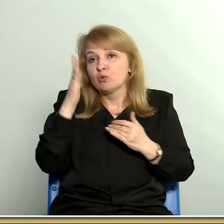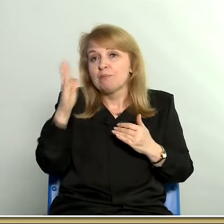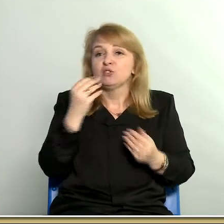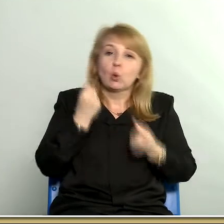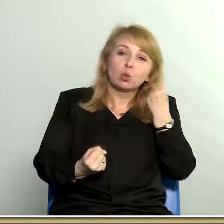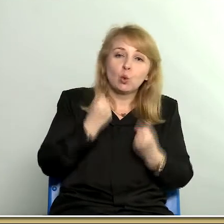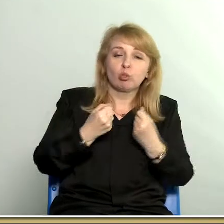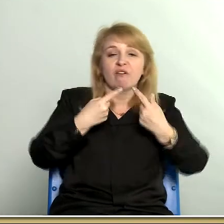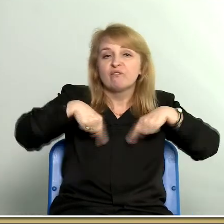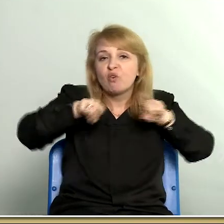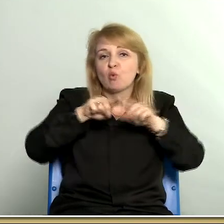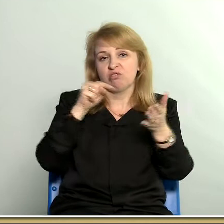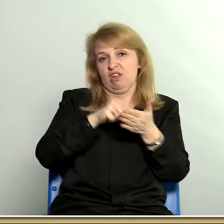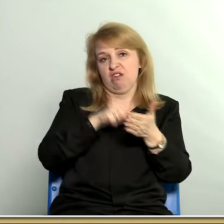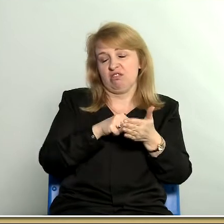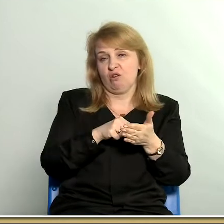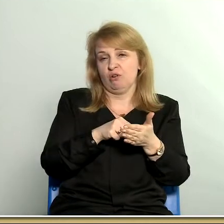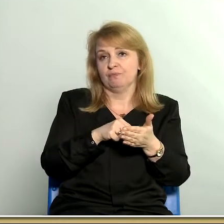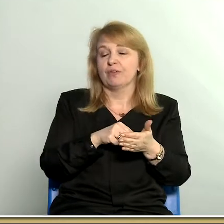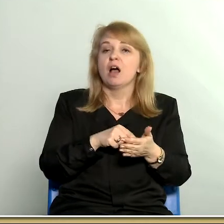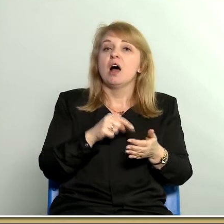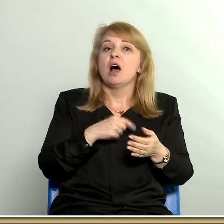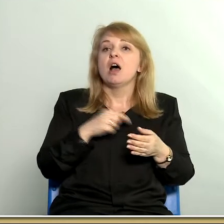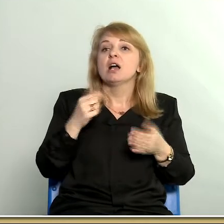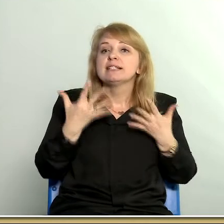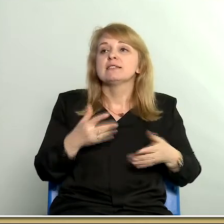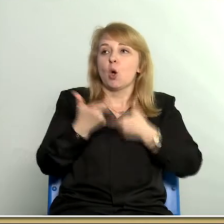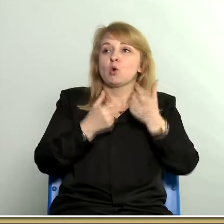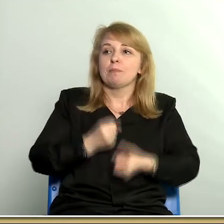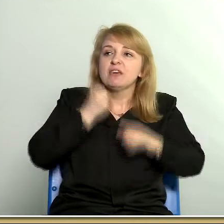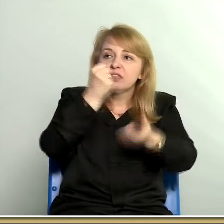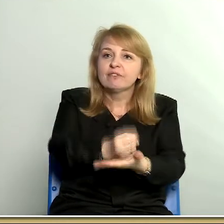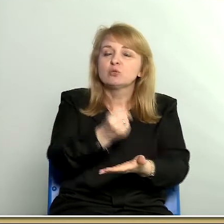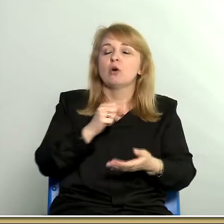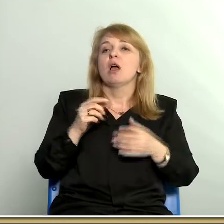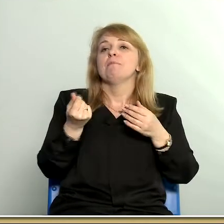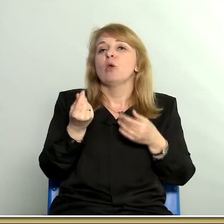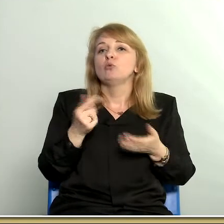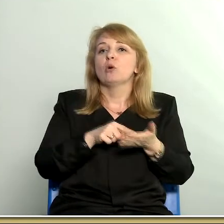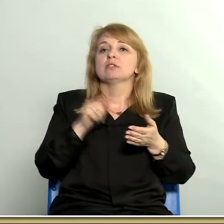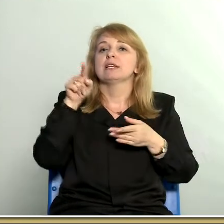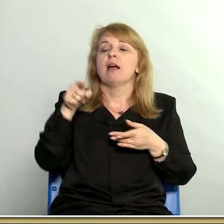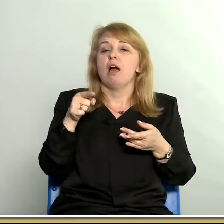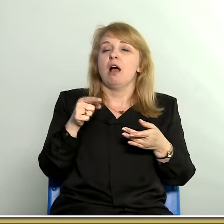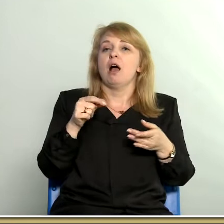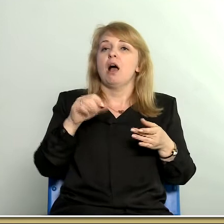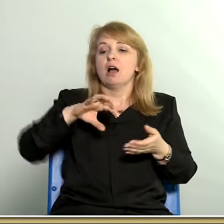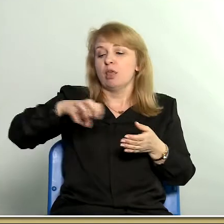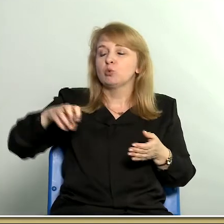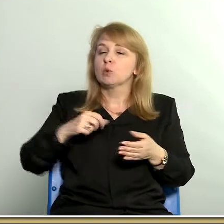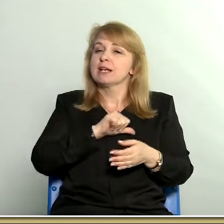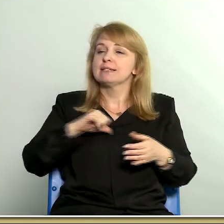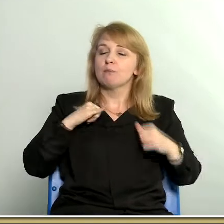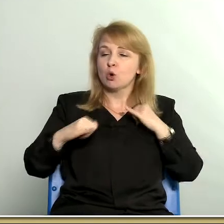ta interwencja będzie trudniejsza. Chodzi o to, żeby zainwestować w teren inwestycyjny, jednostka samorządu terytorialnego musi